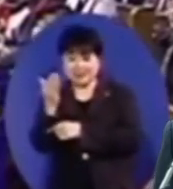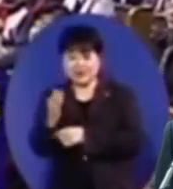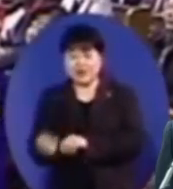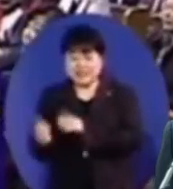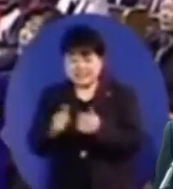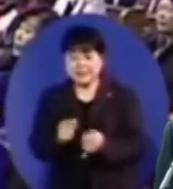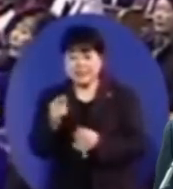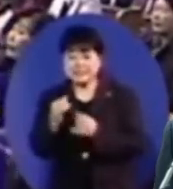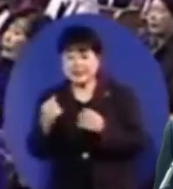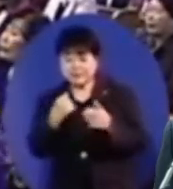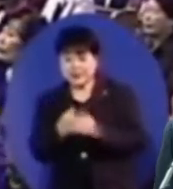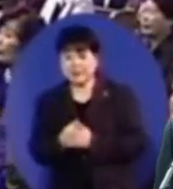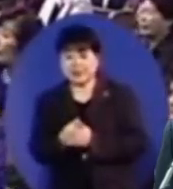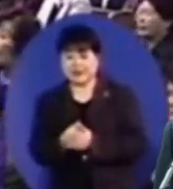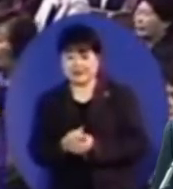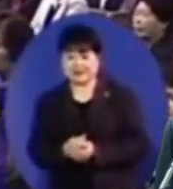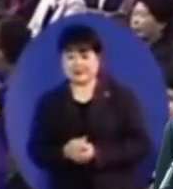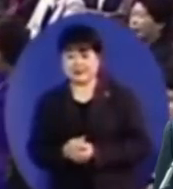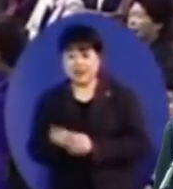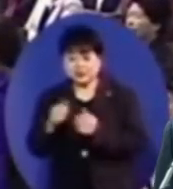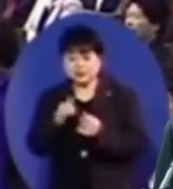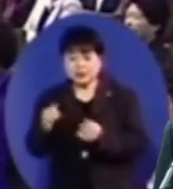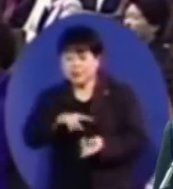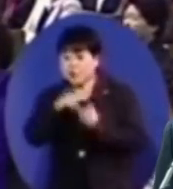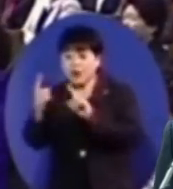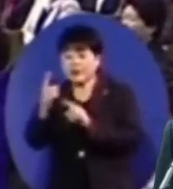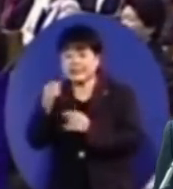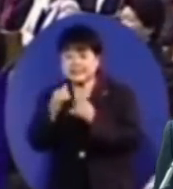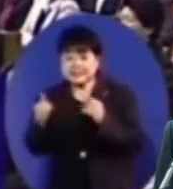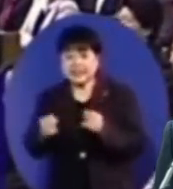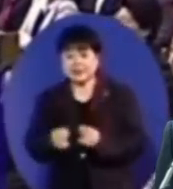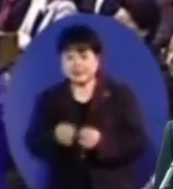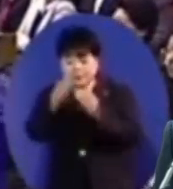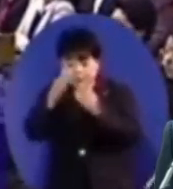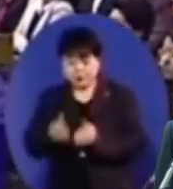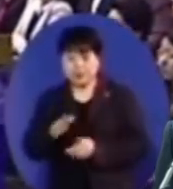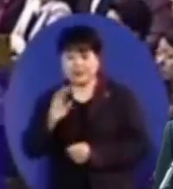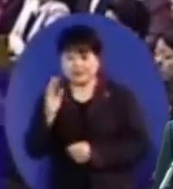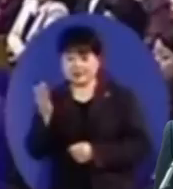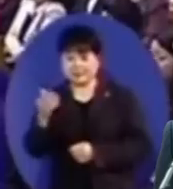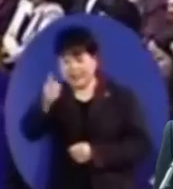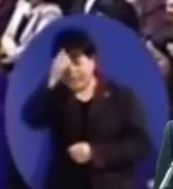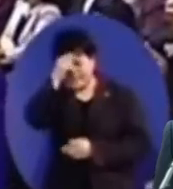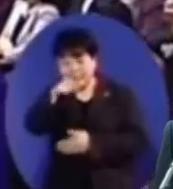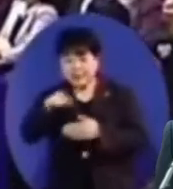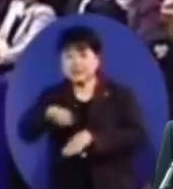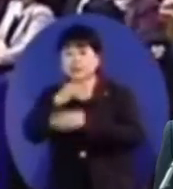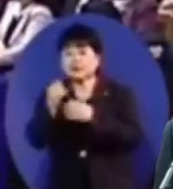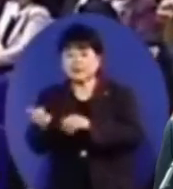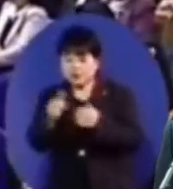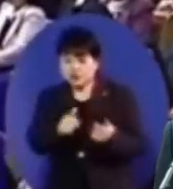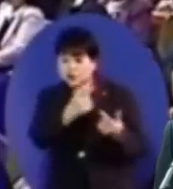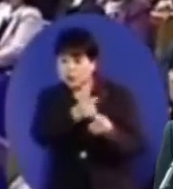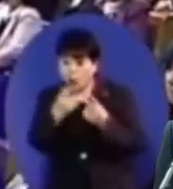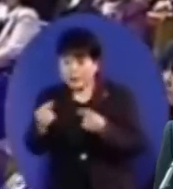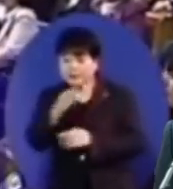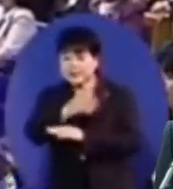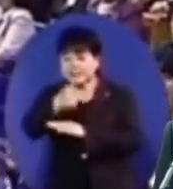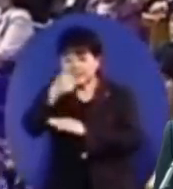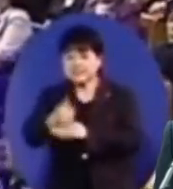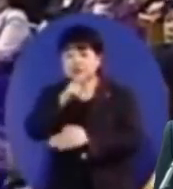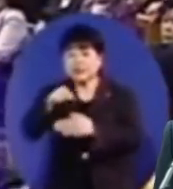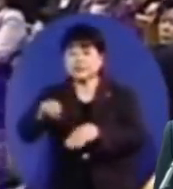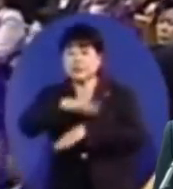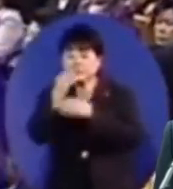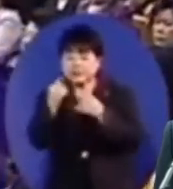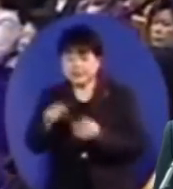사망이 한 사람으로 말미암았으나 죽은 자의 부활도 한 사람으로 말미암느니라. 아담 안에서 모든 사람이 죽은 것 같이 그리스도 안에서